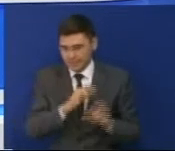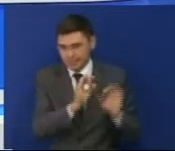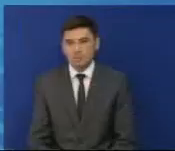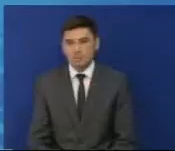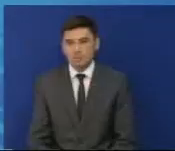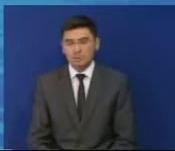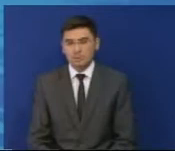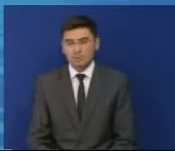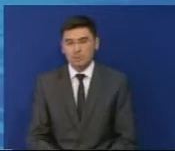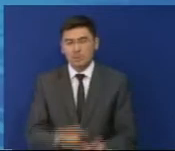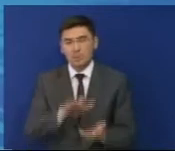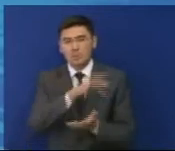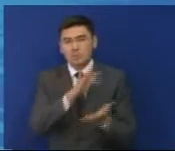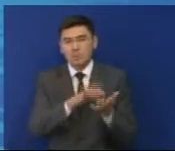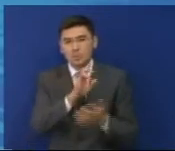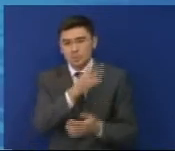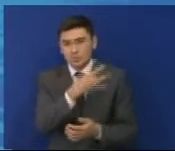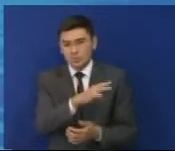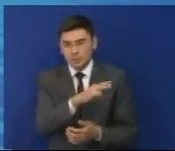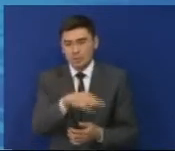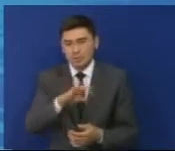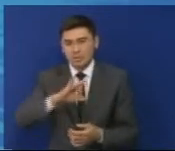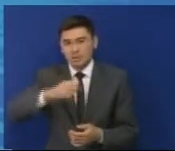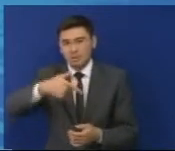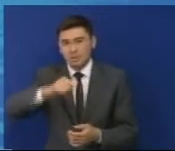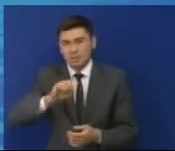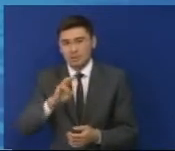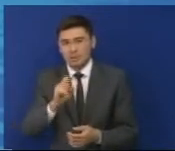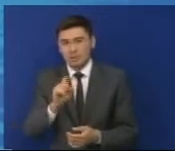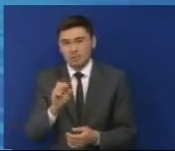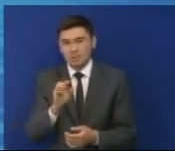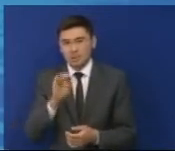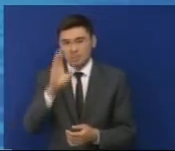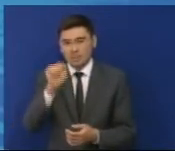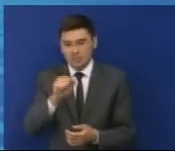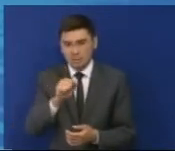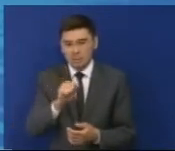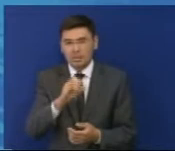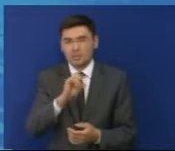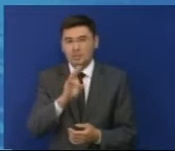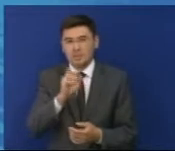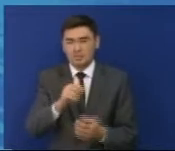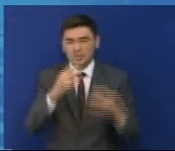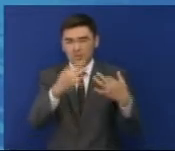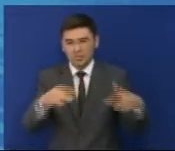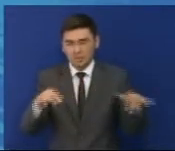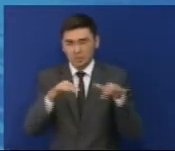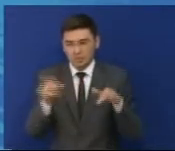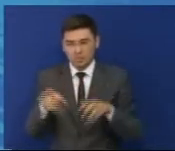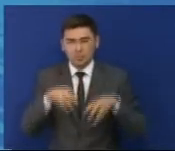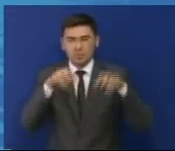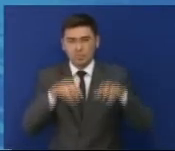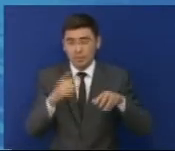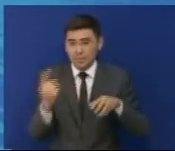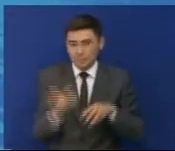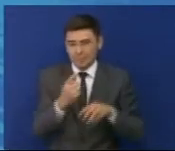өтті. Елордада Дариға Назарбаеваның төрағалық етуімен сенаторлар кеңесінің алғашқы отырысы өтті. Бұл